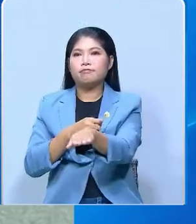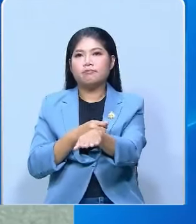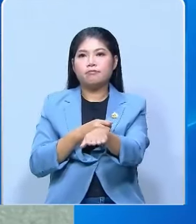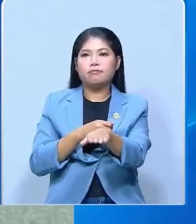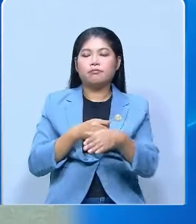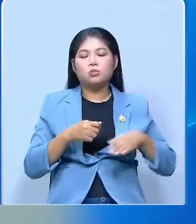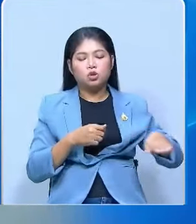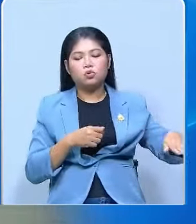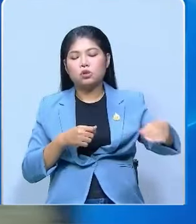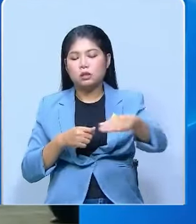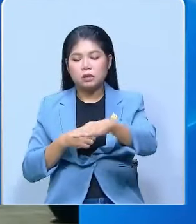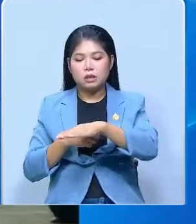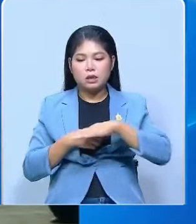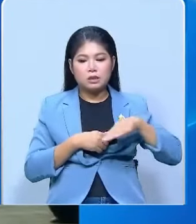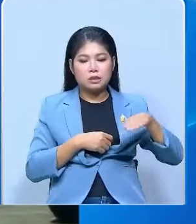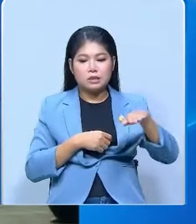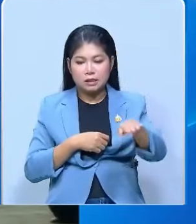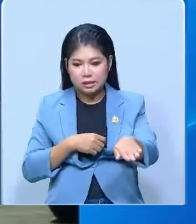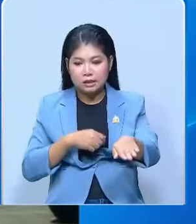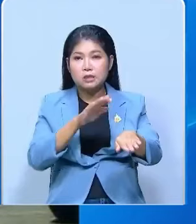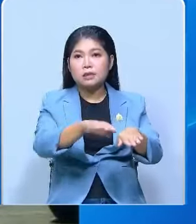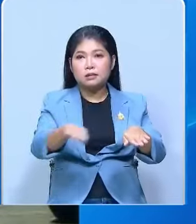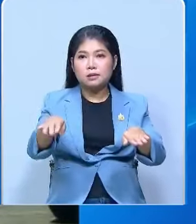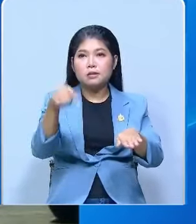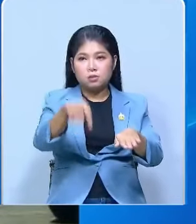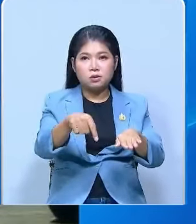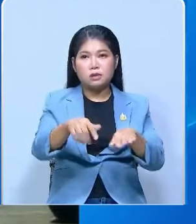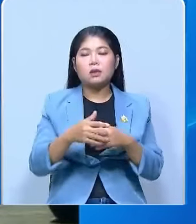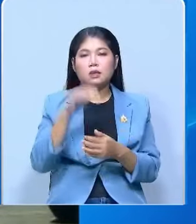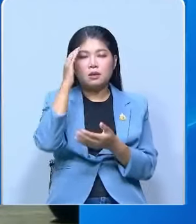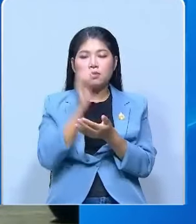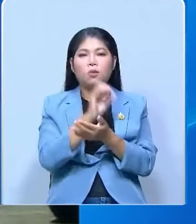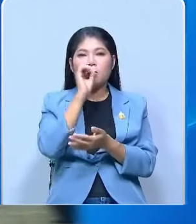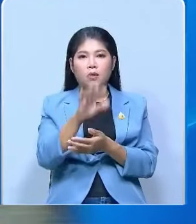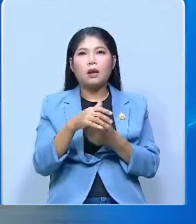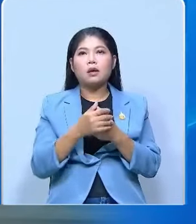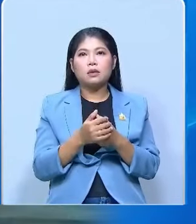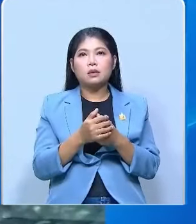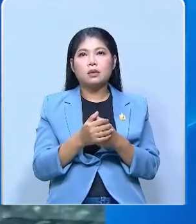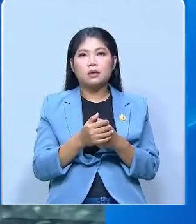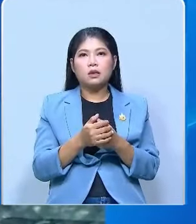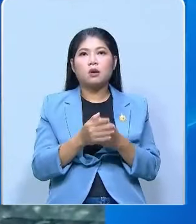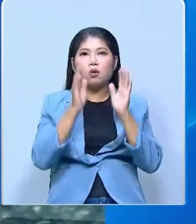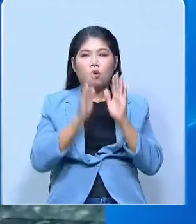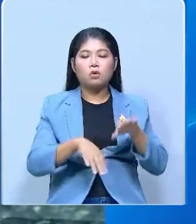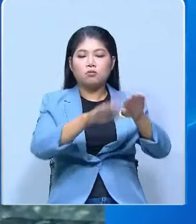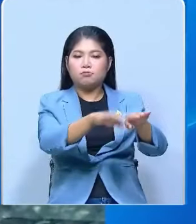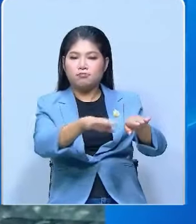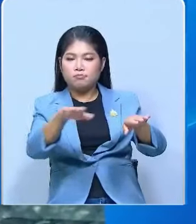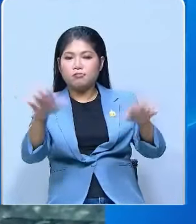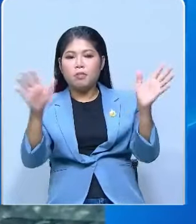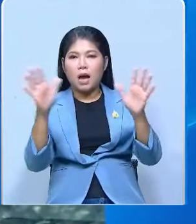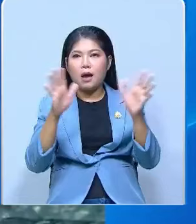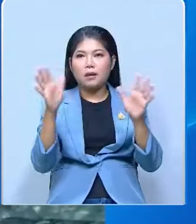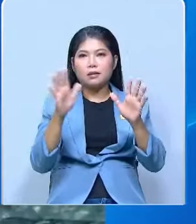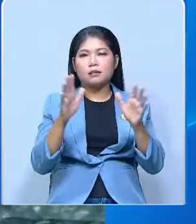ร์นอ่ะคุณผู้ช ม มาก่อเหตุที่จุดพักรถมอเตอร์เวย์ขาออกเพราะตำรวจบอกว่าคนน่ะน่าจะแวะเยอะกว่ารถที่จอดอ่ะแวะ